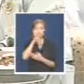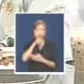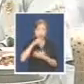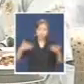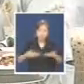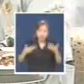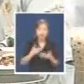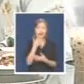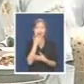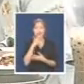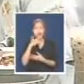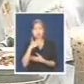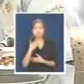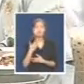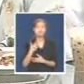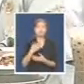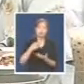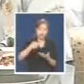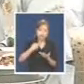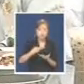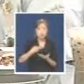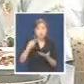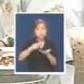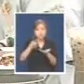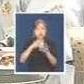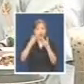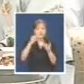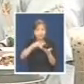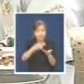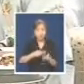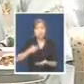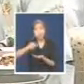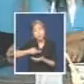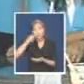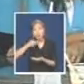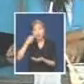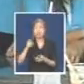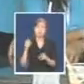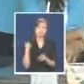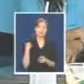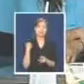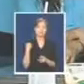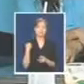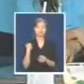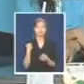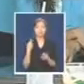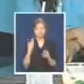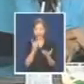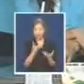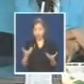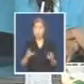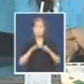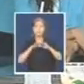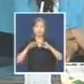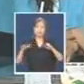บ้างเอากะเพราในนะครับก๋วยเตี๋ยวอันนี้ราคาเท่ากันไหมถ้าหนูลองตื่นอะไรยกเลือกว่าอย่าทางไหน